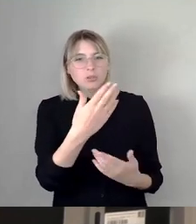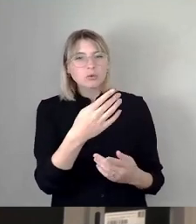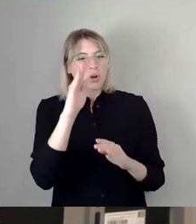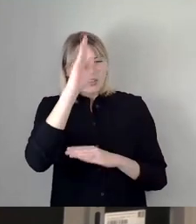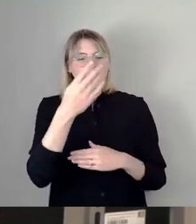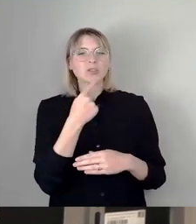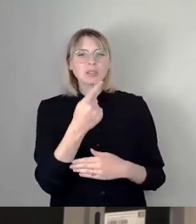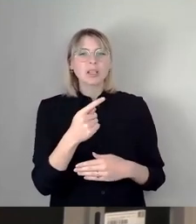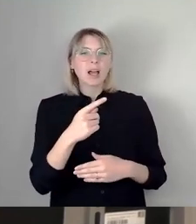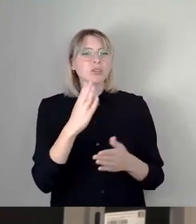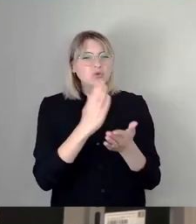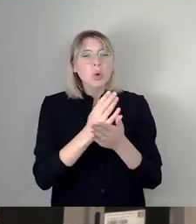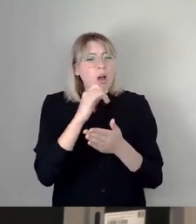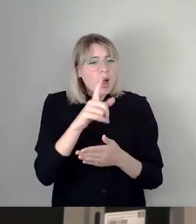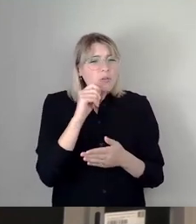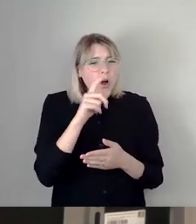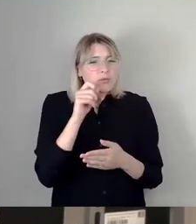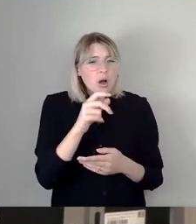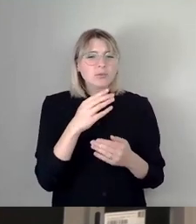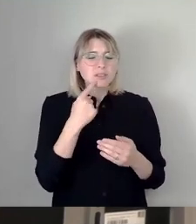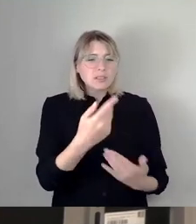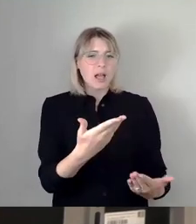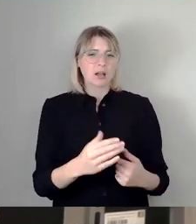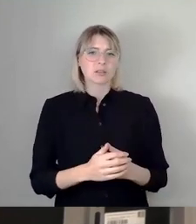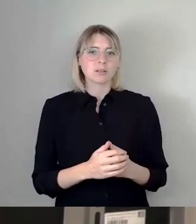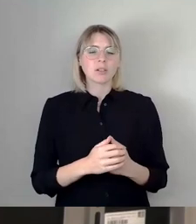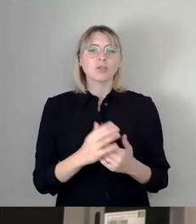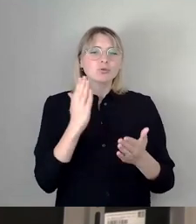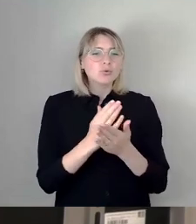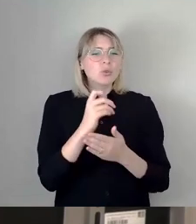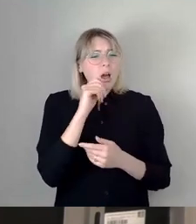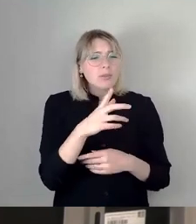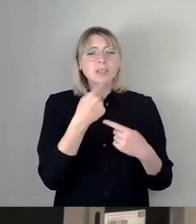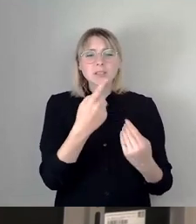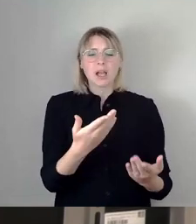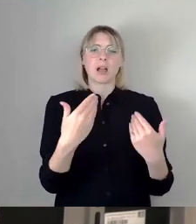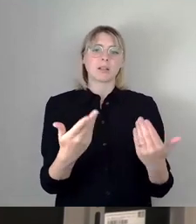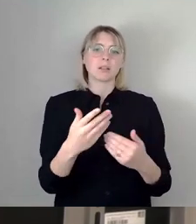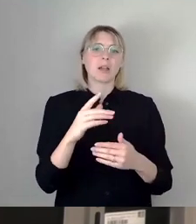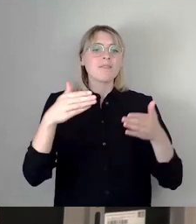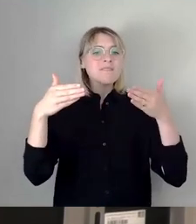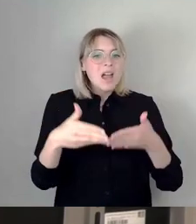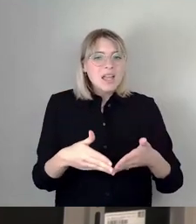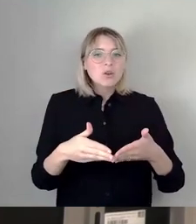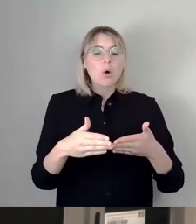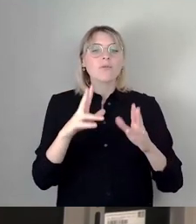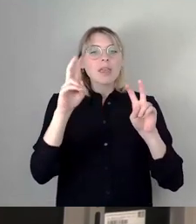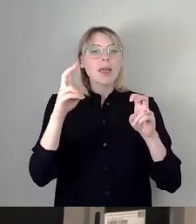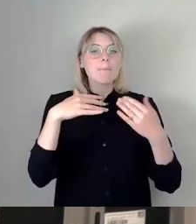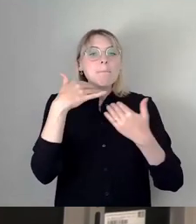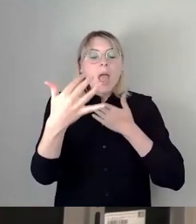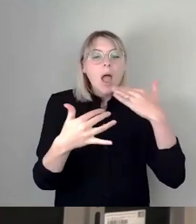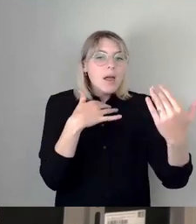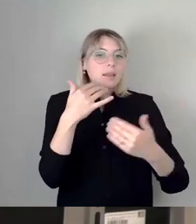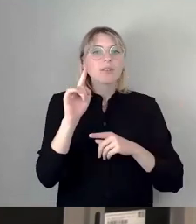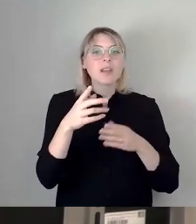haben, x-mal. Wieder dieses Märchen, dass man neben dem Friedhof dort keine Spielfläche oder keinen